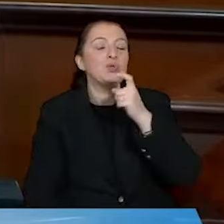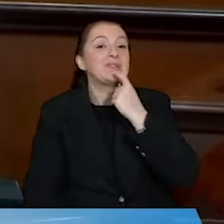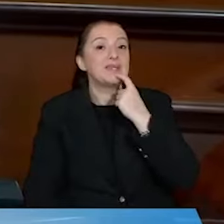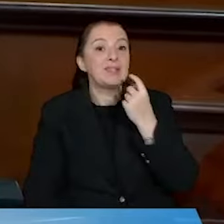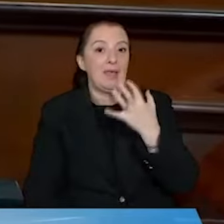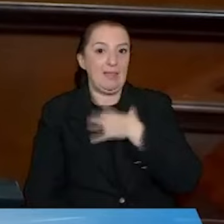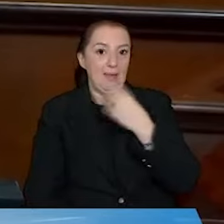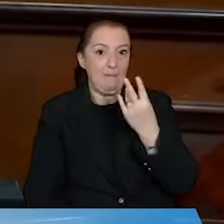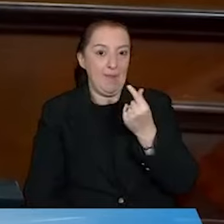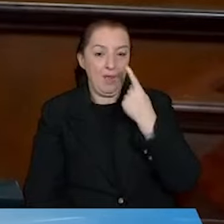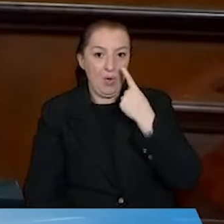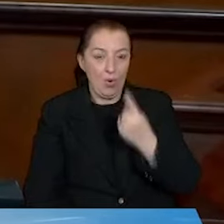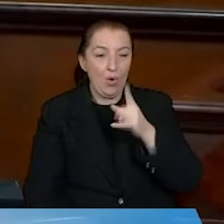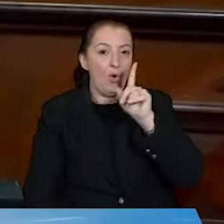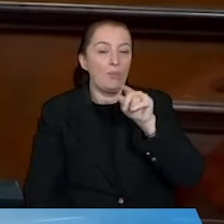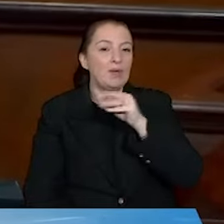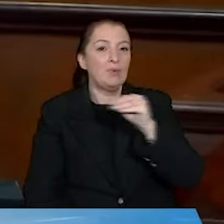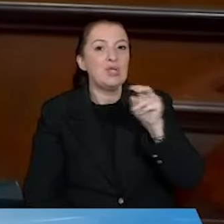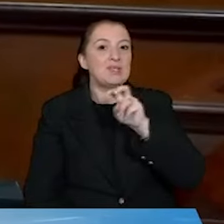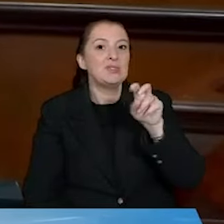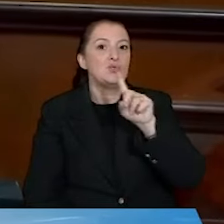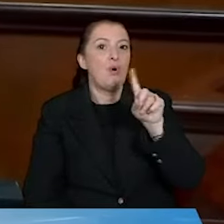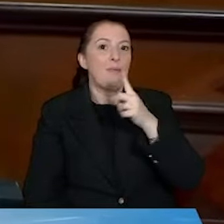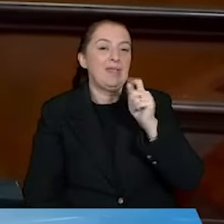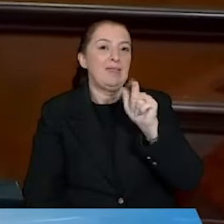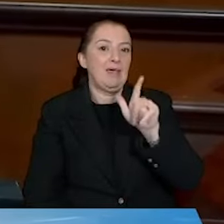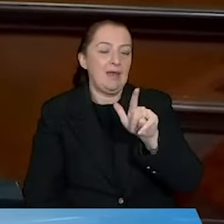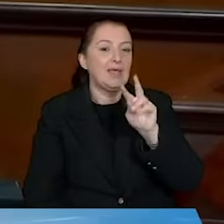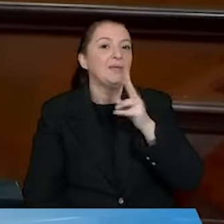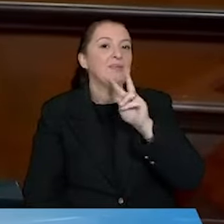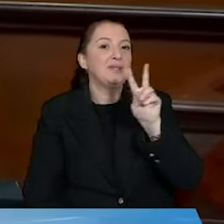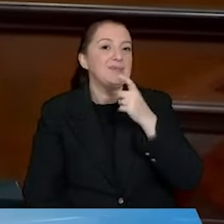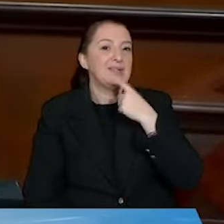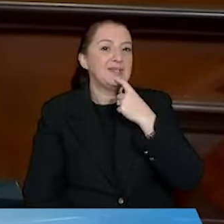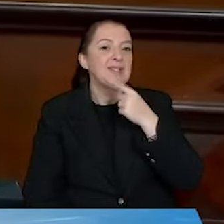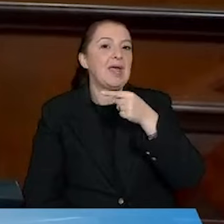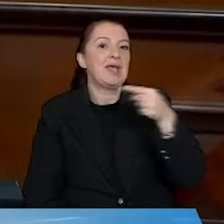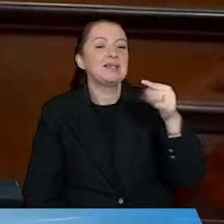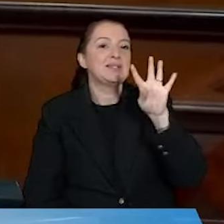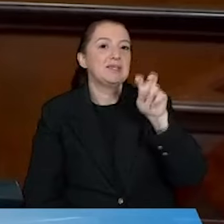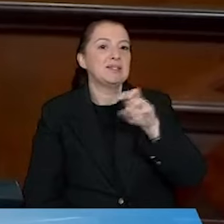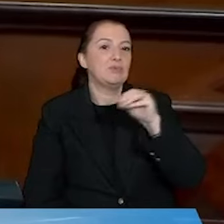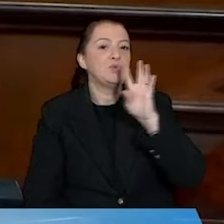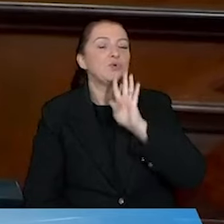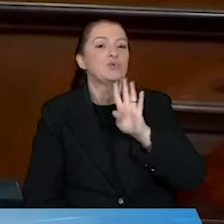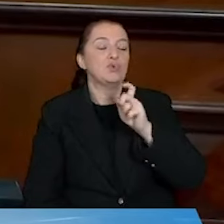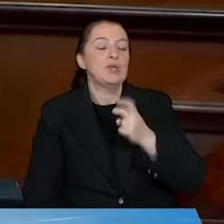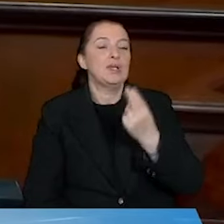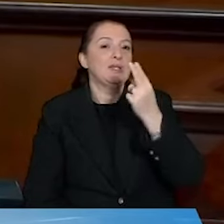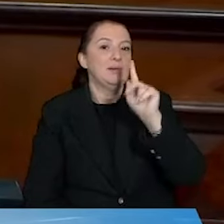yılında öz kaynaklar 11 milyon 810 bin TL, 2020 yılında eksi 48 milyon 497